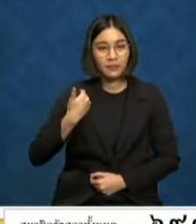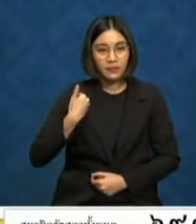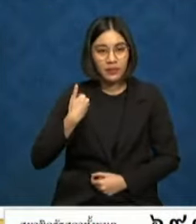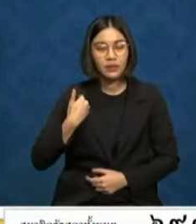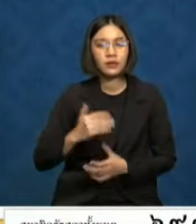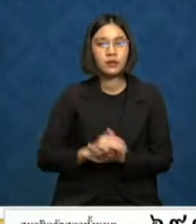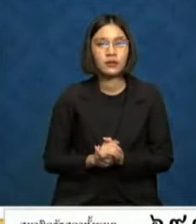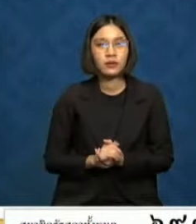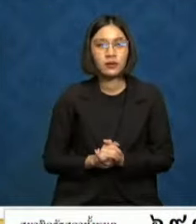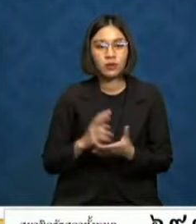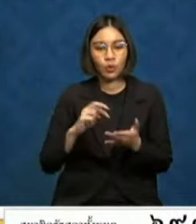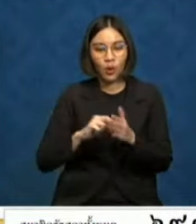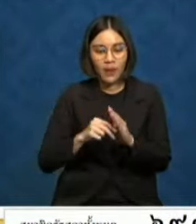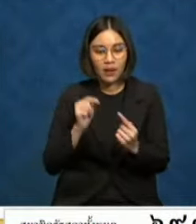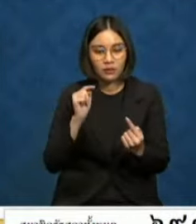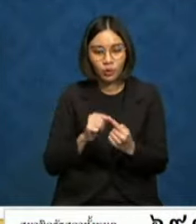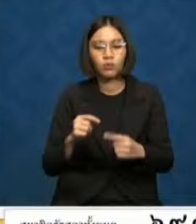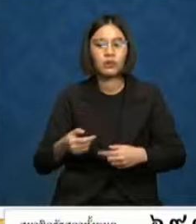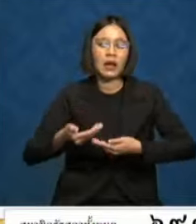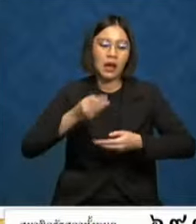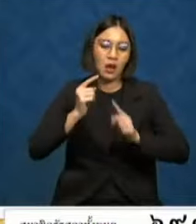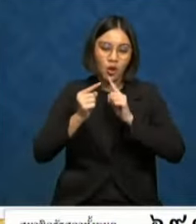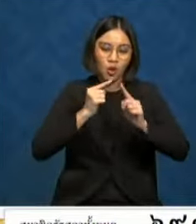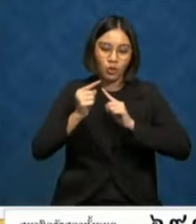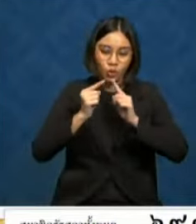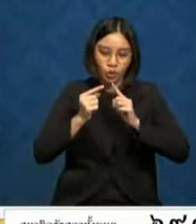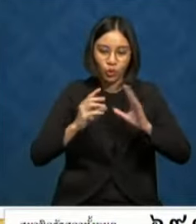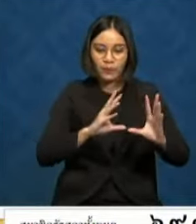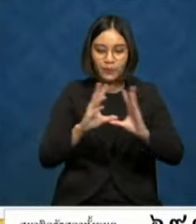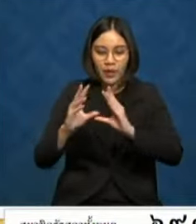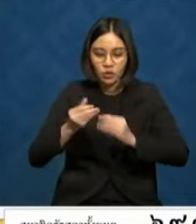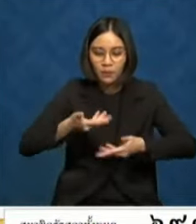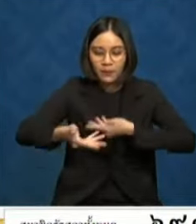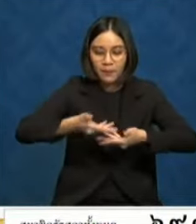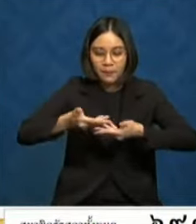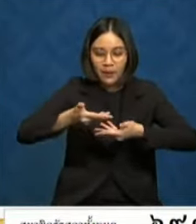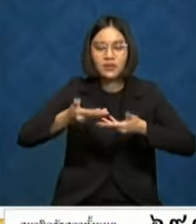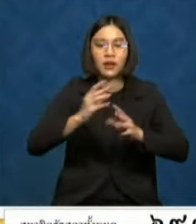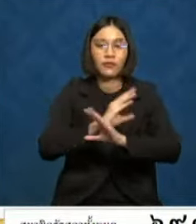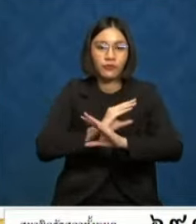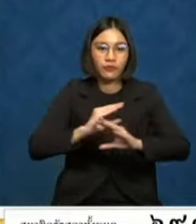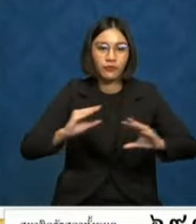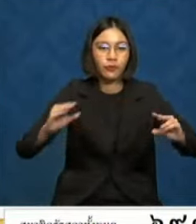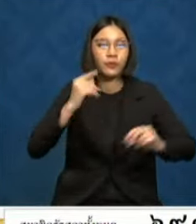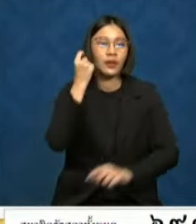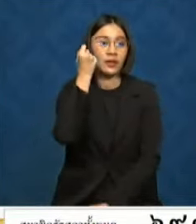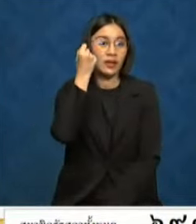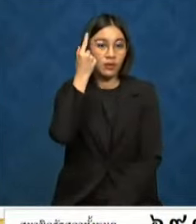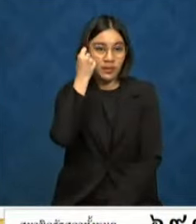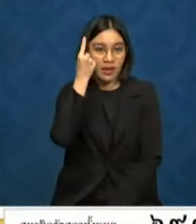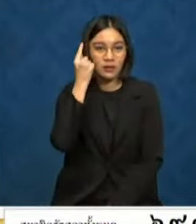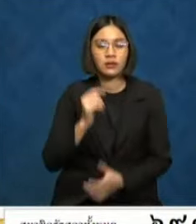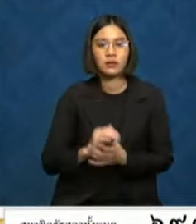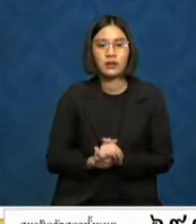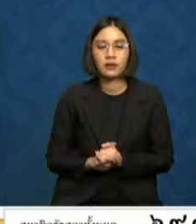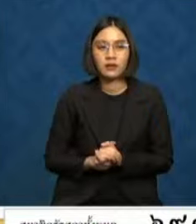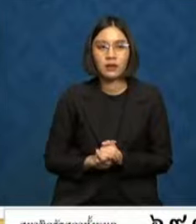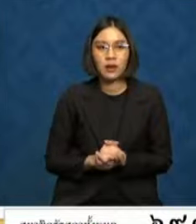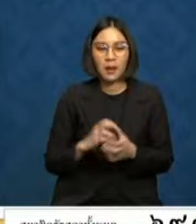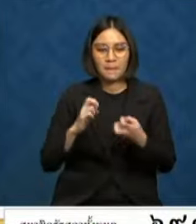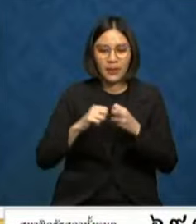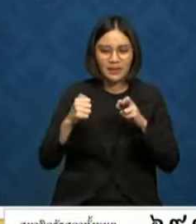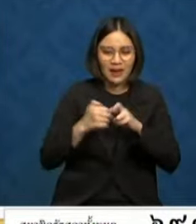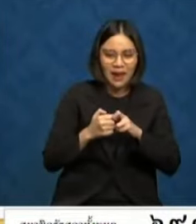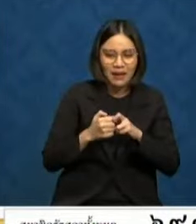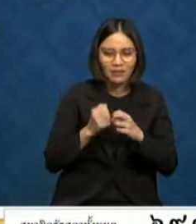ต่างๆเนี่ยขึ้นมาสู่โต๊ะการเจรจาเพื่อทำความเข้าใจและสามารถที่จะลดแรงก